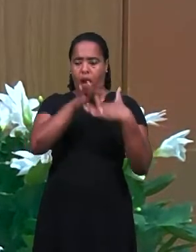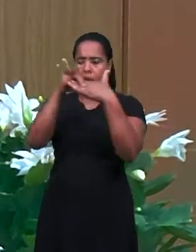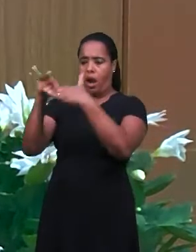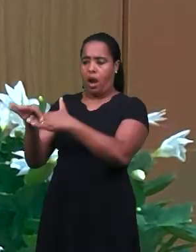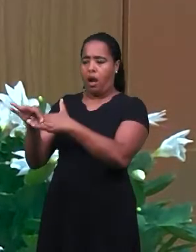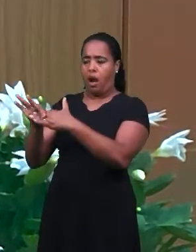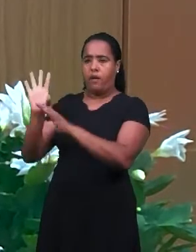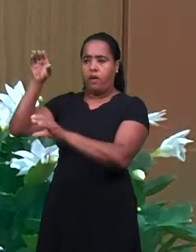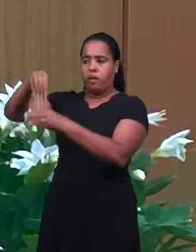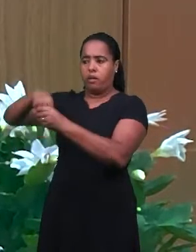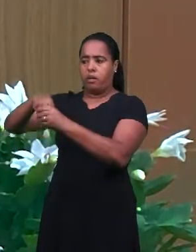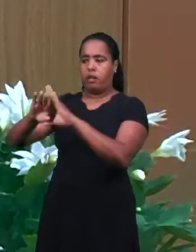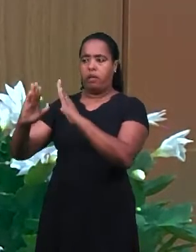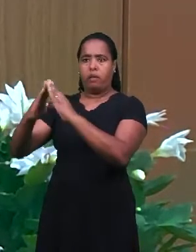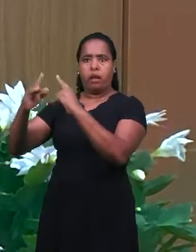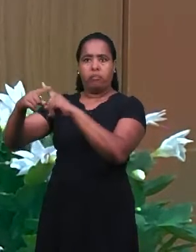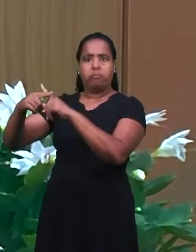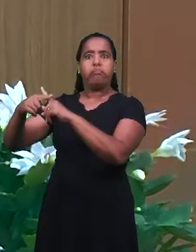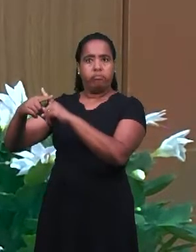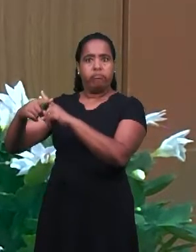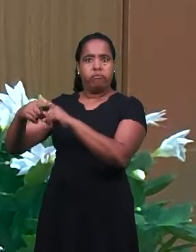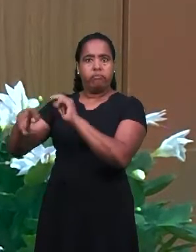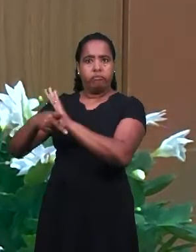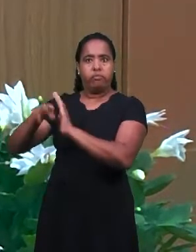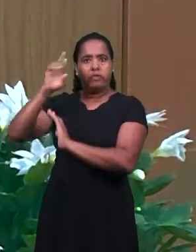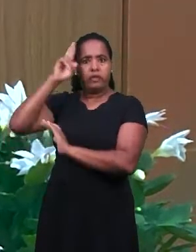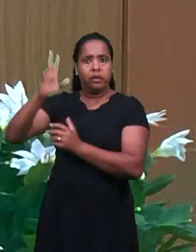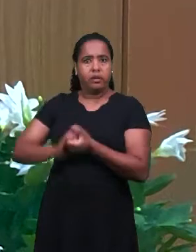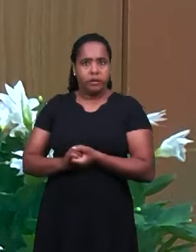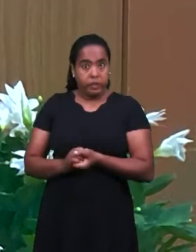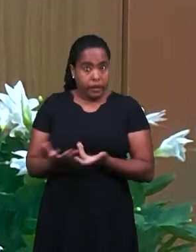в храм Господень. Это сумасшествие.